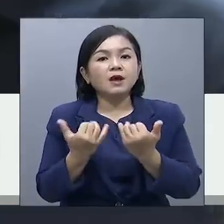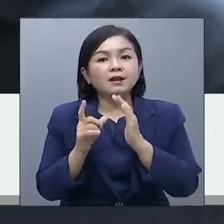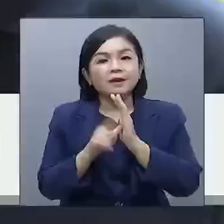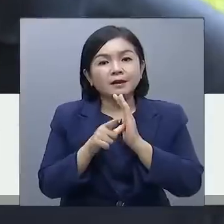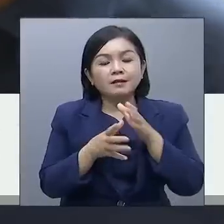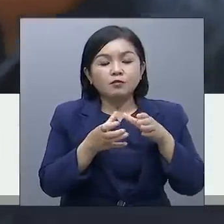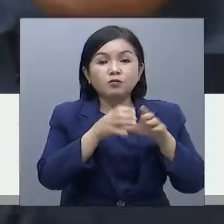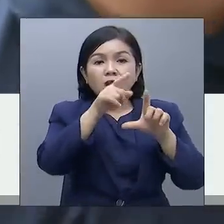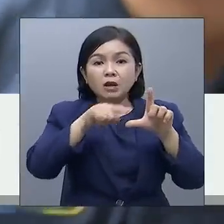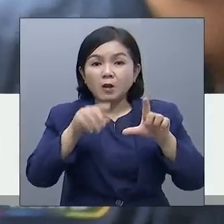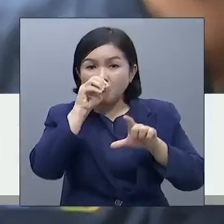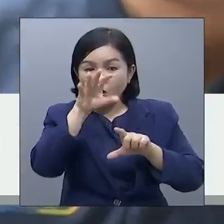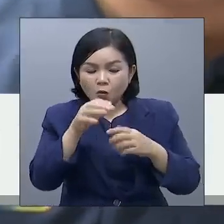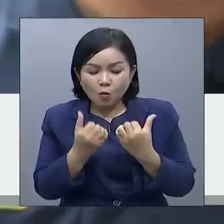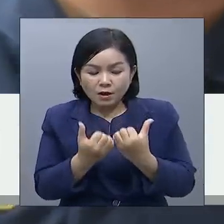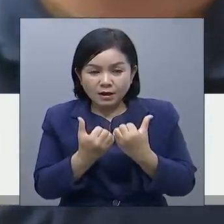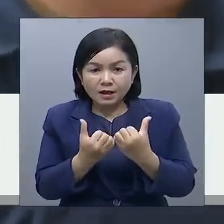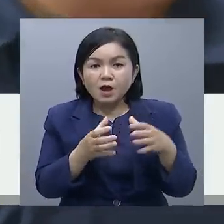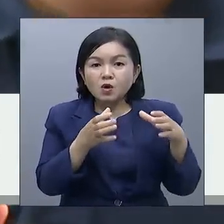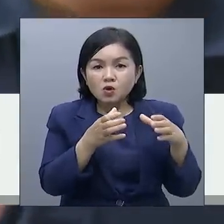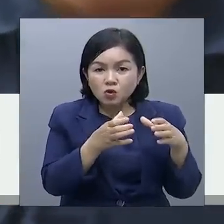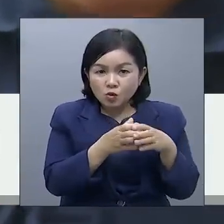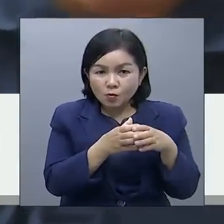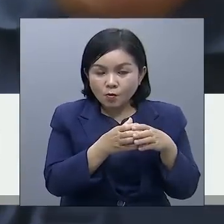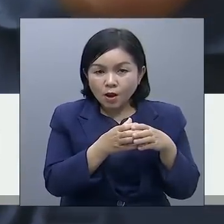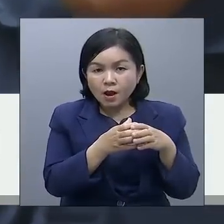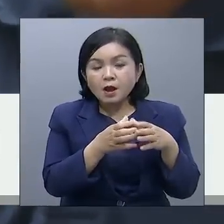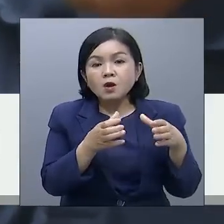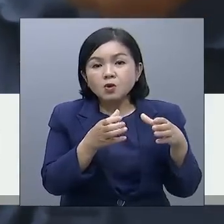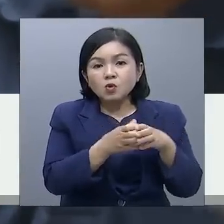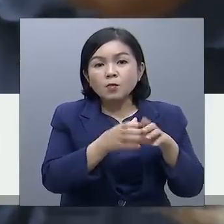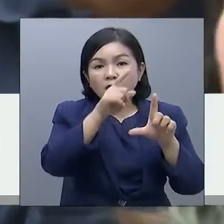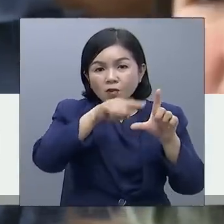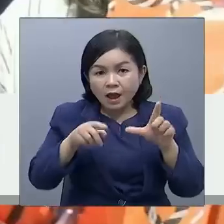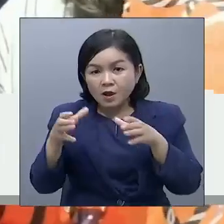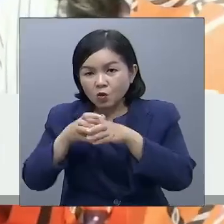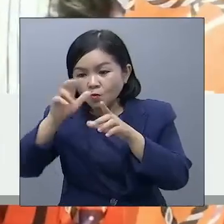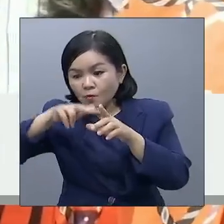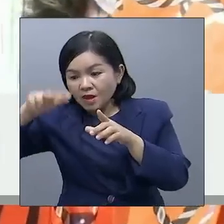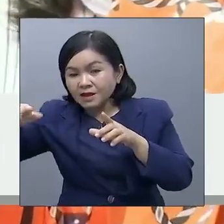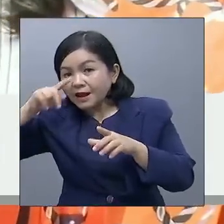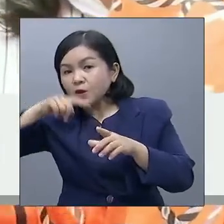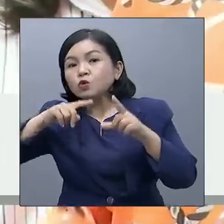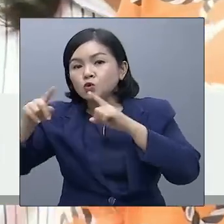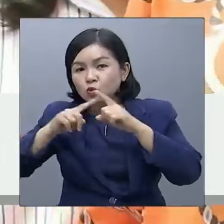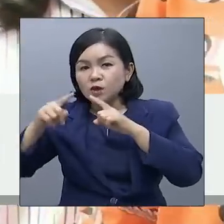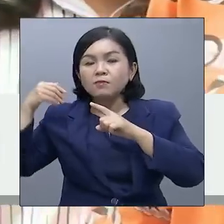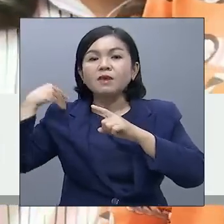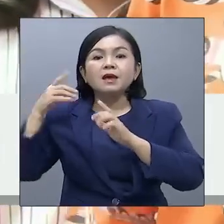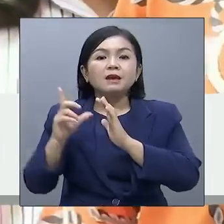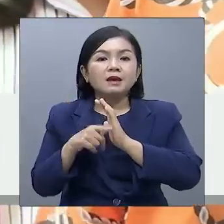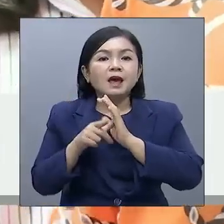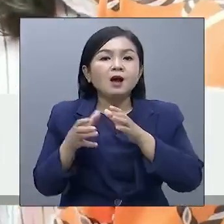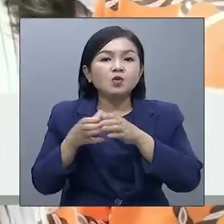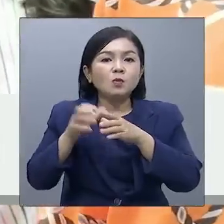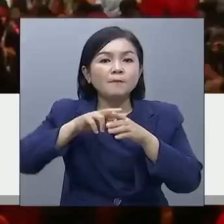คก้าวไกลนะก็บอกว่าวันนี้2พรรคก็อาจจะมีการถกกันนอกรอบก่อนและเมื่อสอบถามไปยังนายประเสริฐจันทร์รวงทองนะคะเลขาธิการพรรคเพื่อไท